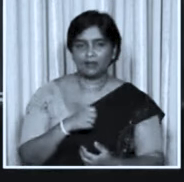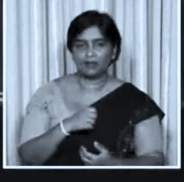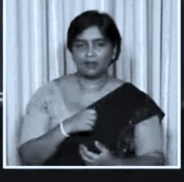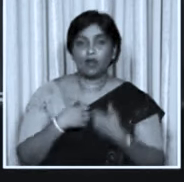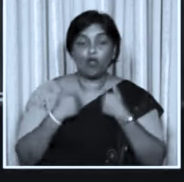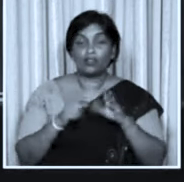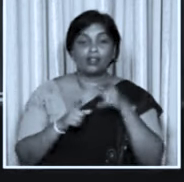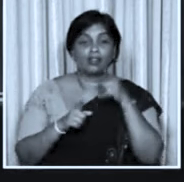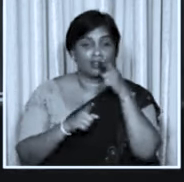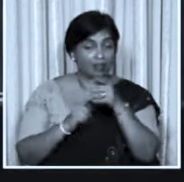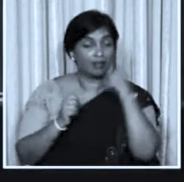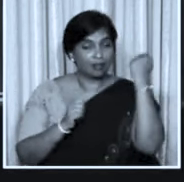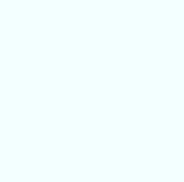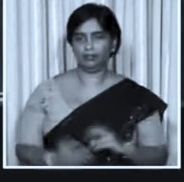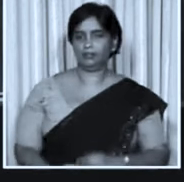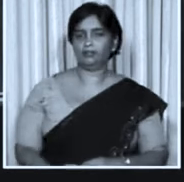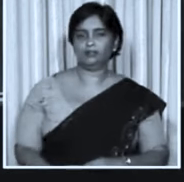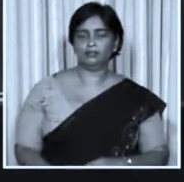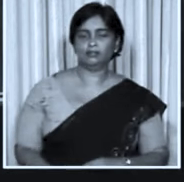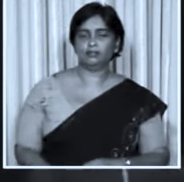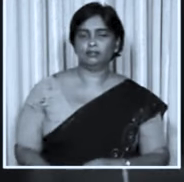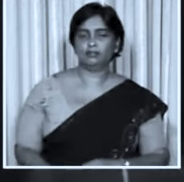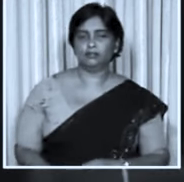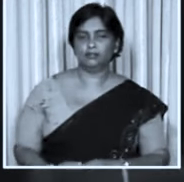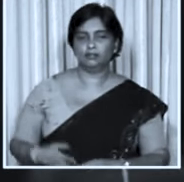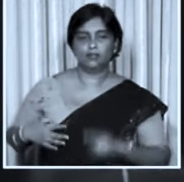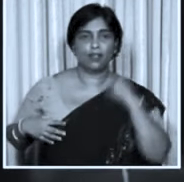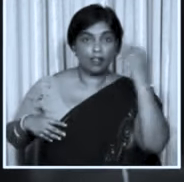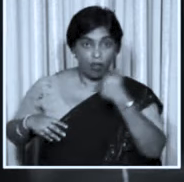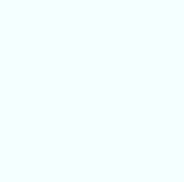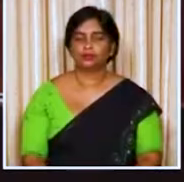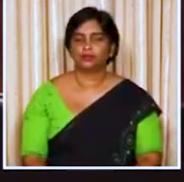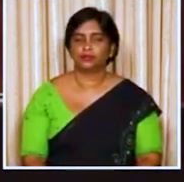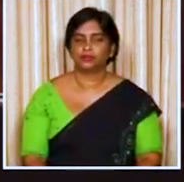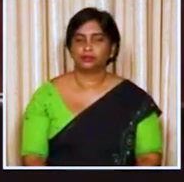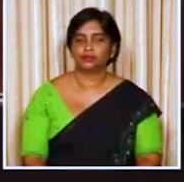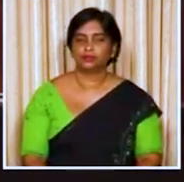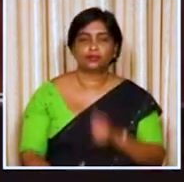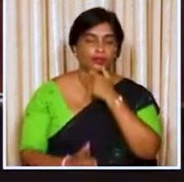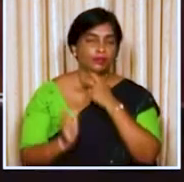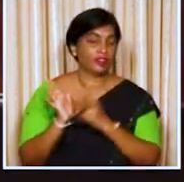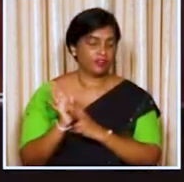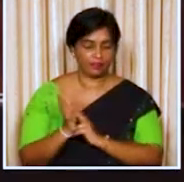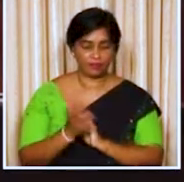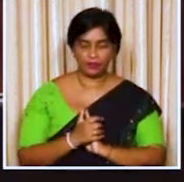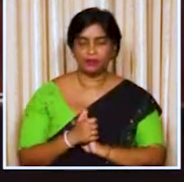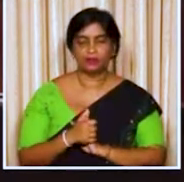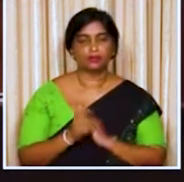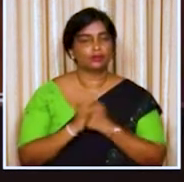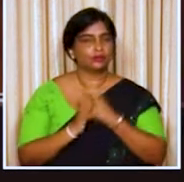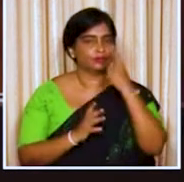මේ පාර්ලිමේන්තේ ඔබතුමා කරන කතාව හොඳයි කෙනෙක්. ඔබතුමා මගේ කතාව හරි හොඳයි කියපු එක ගැන මම සතුටට පත් වෙනවා. විමලී රවන්සමන්තෝ. ගරු